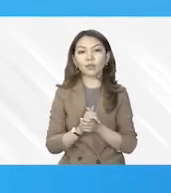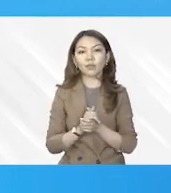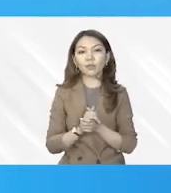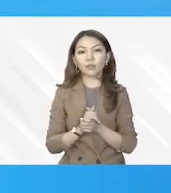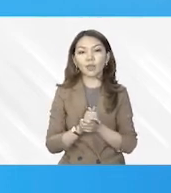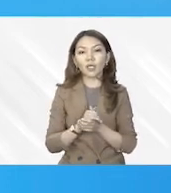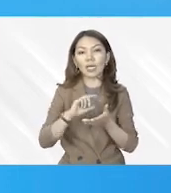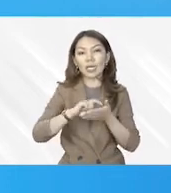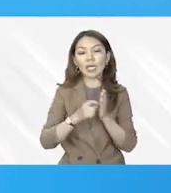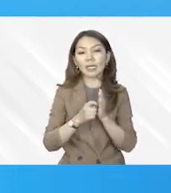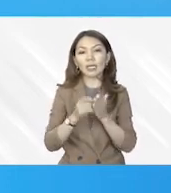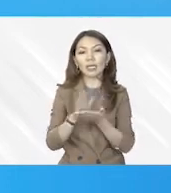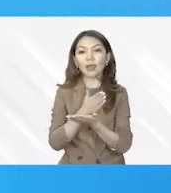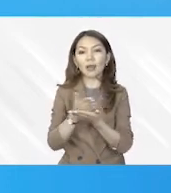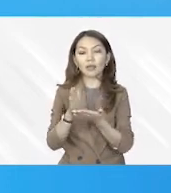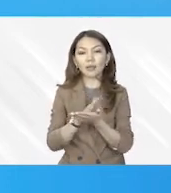Клетки делятся.